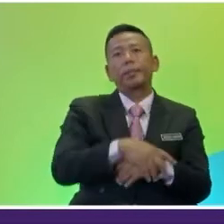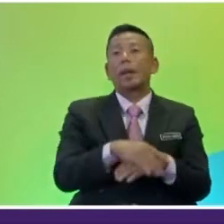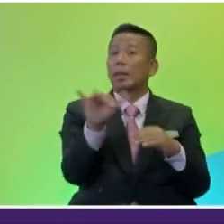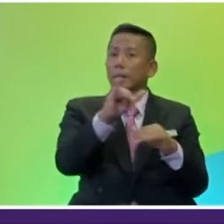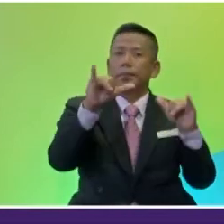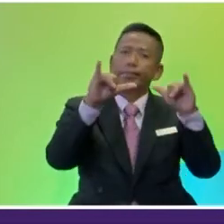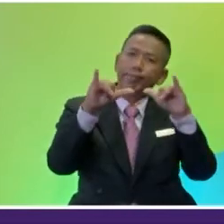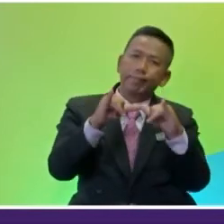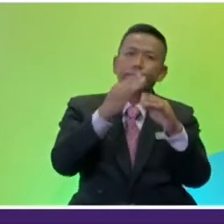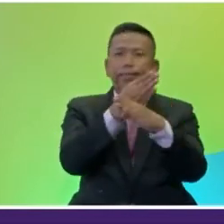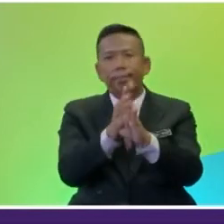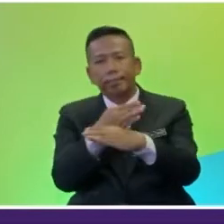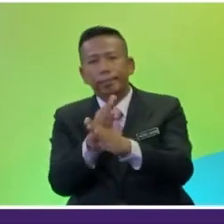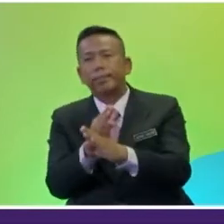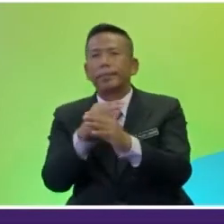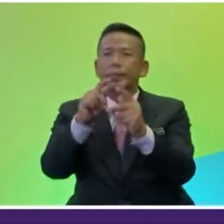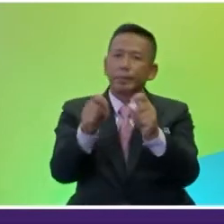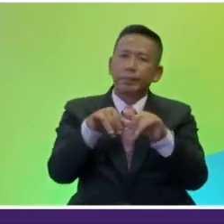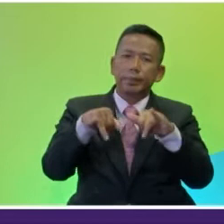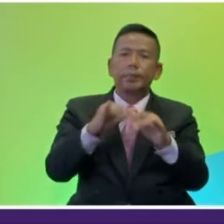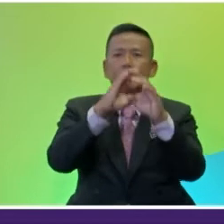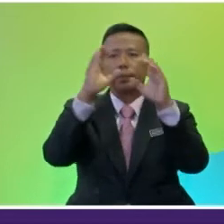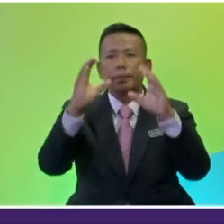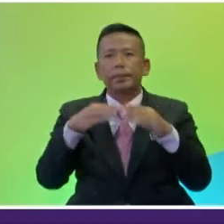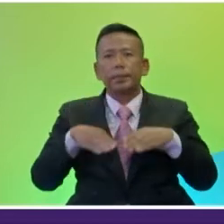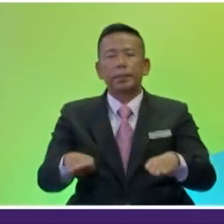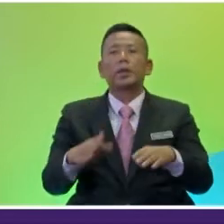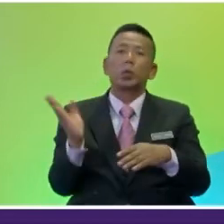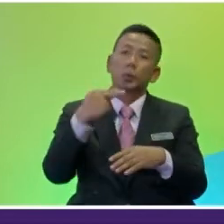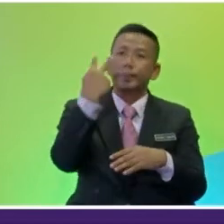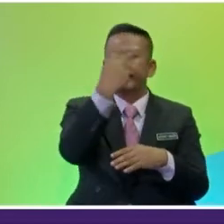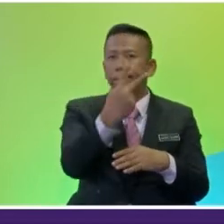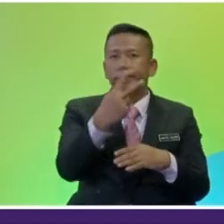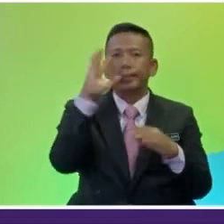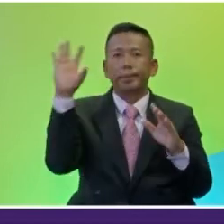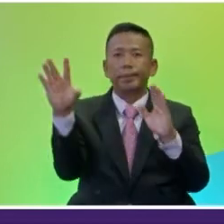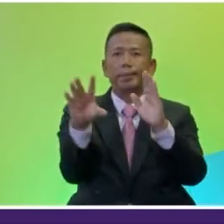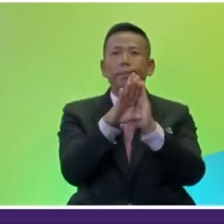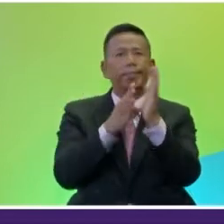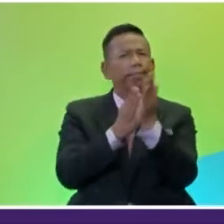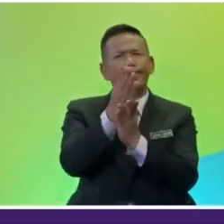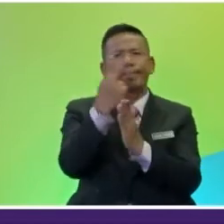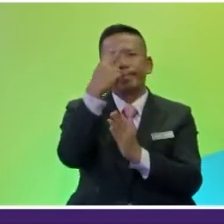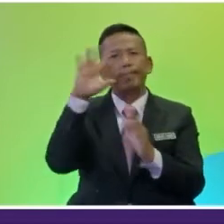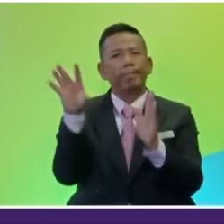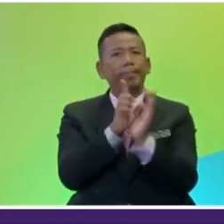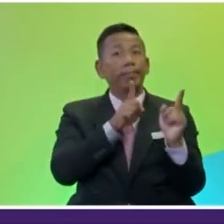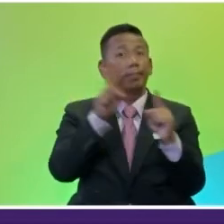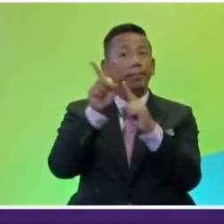nutrisi habitat dan juga pembiakan Oke Mari kita lihat kepada gambar terus oke